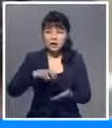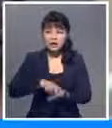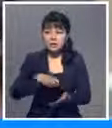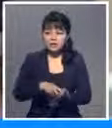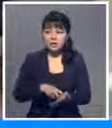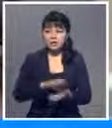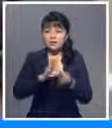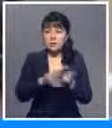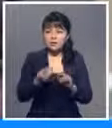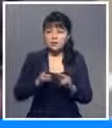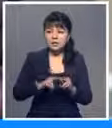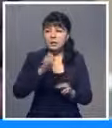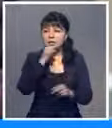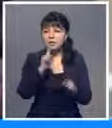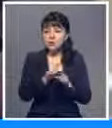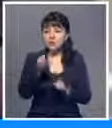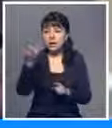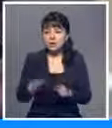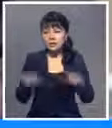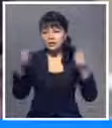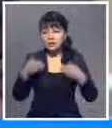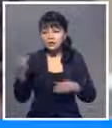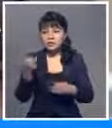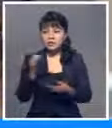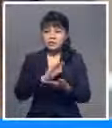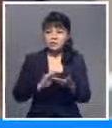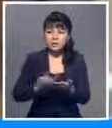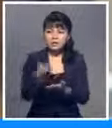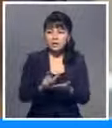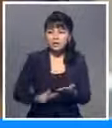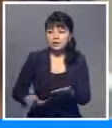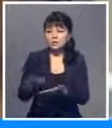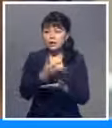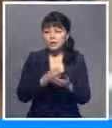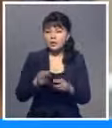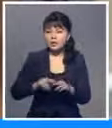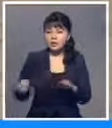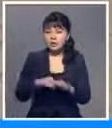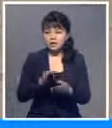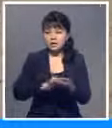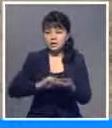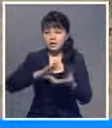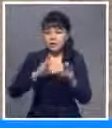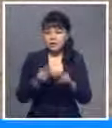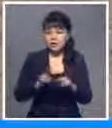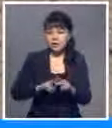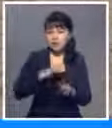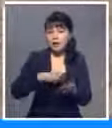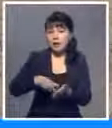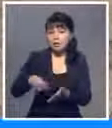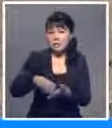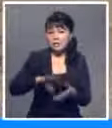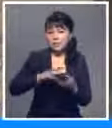қаттар туралы жазылған, ата туралы жазылған мақалалар бәрін жинақтастырғанмын, топтастырғанмын ішінде. Ал хаттардың